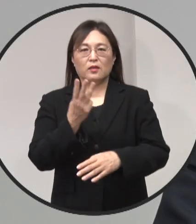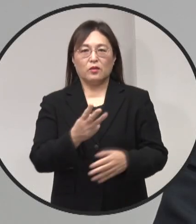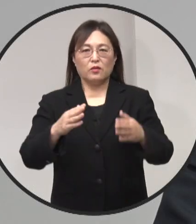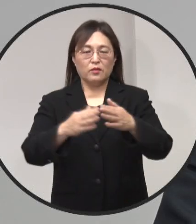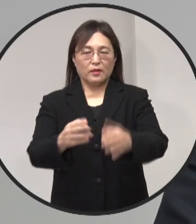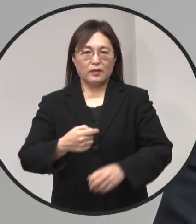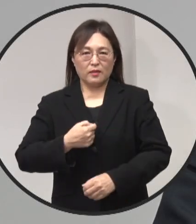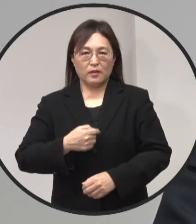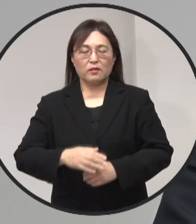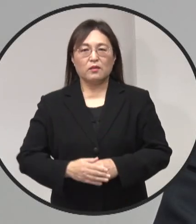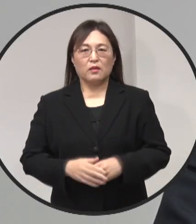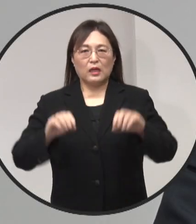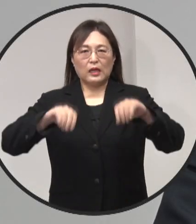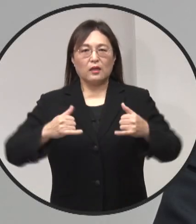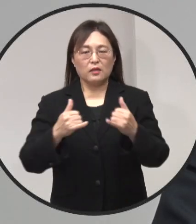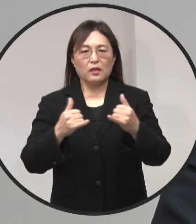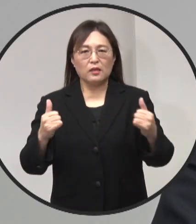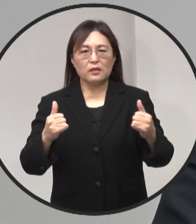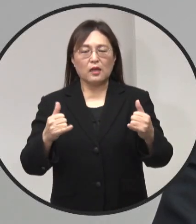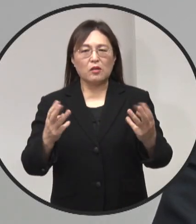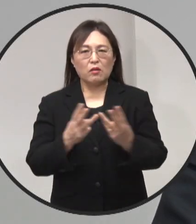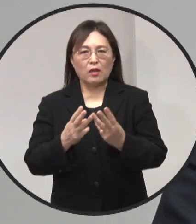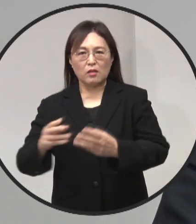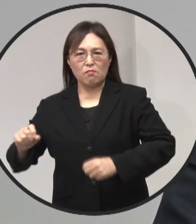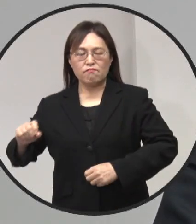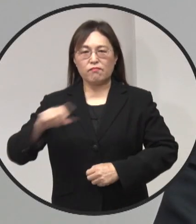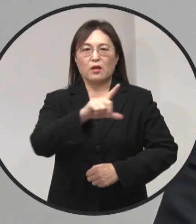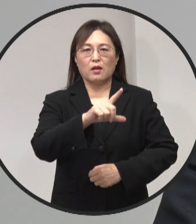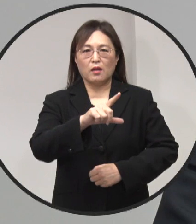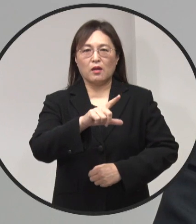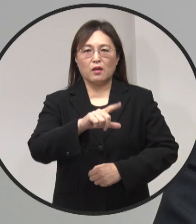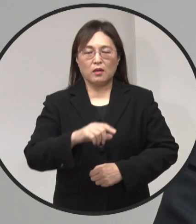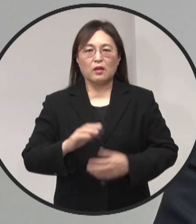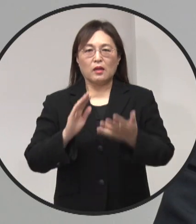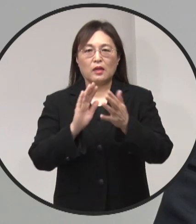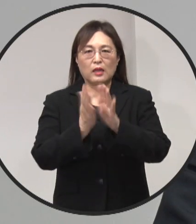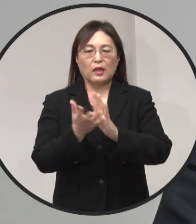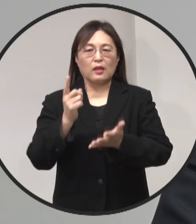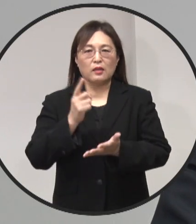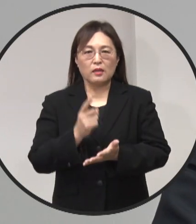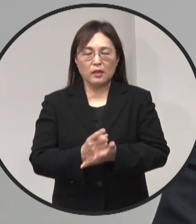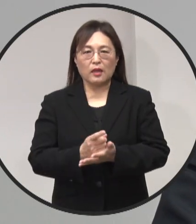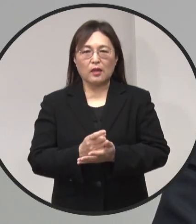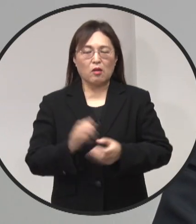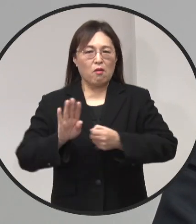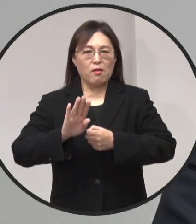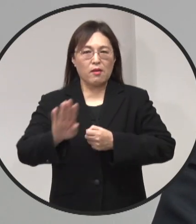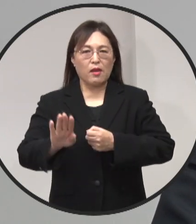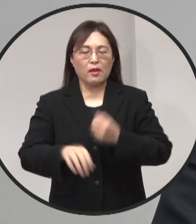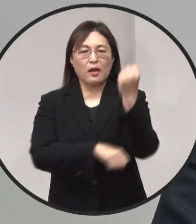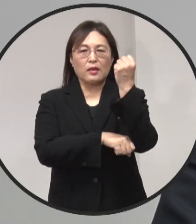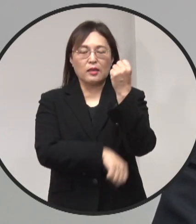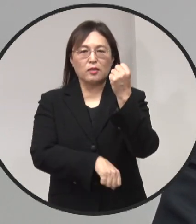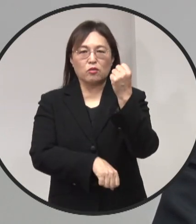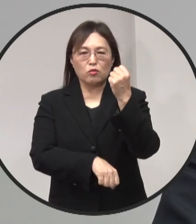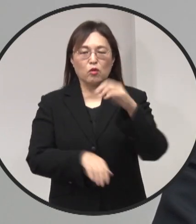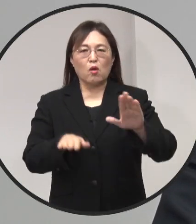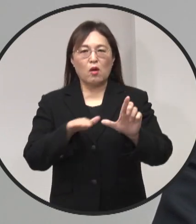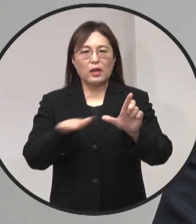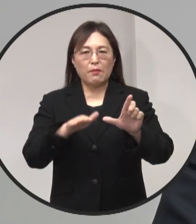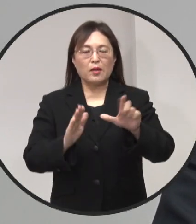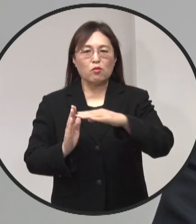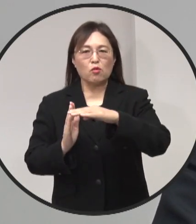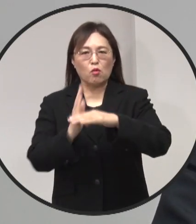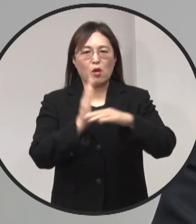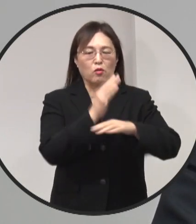広島県知事の居酒です感染者が急激に増え始め県独自の境界基準値を超えて